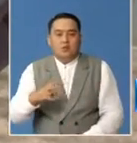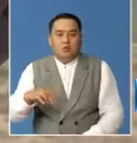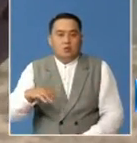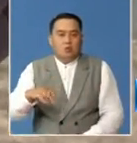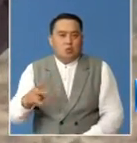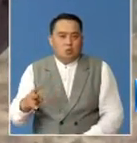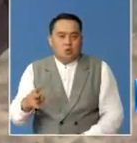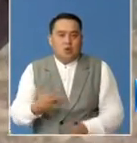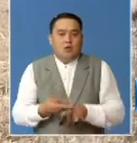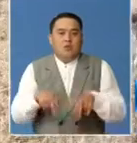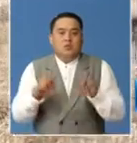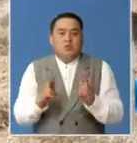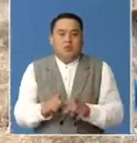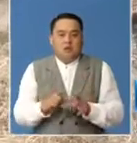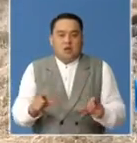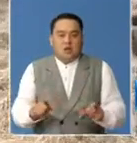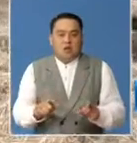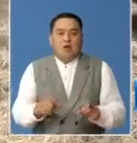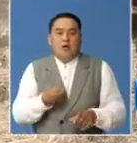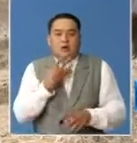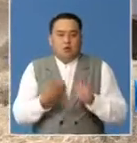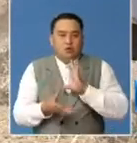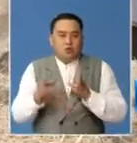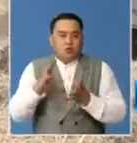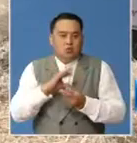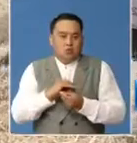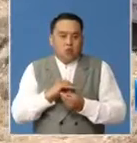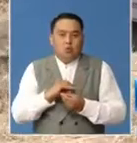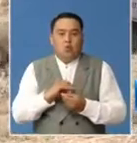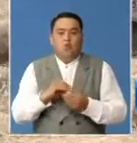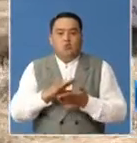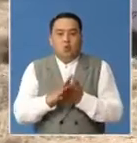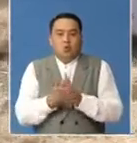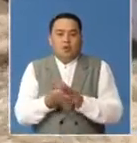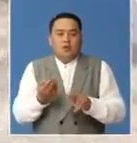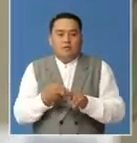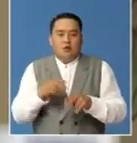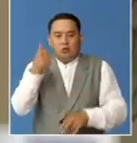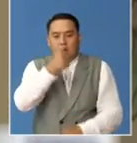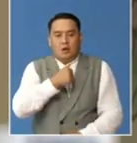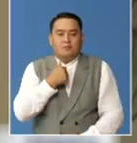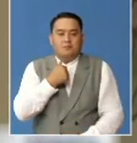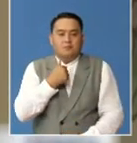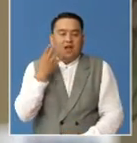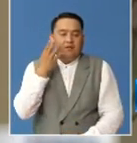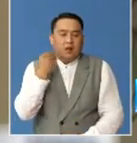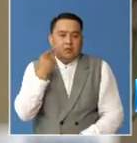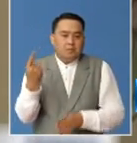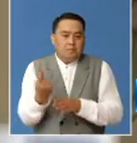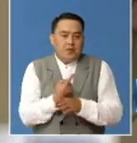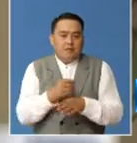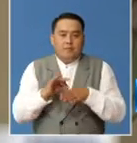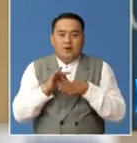тонн, что, по словам специалистов, является неплохим результатом в жестких условиях текущего сезона. В Алматы впервые